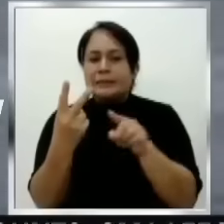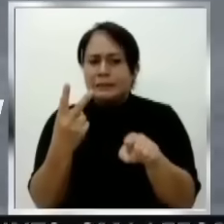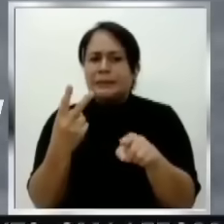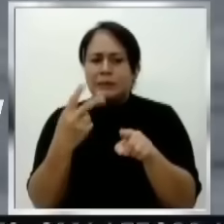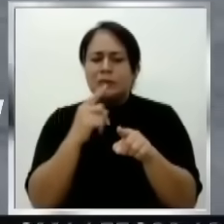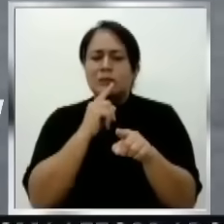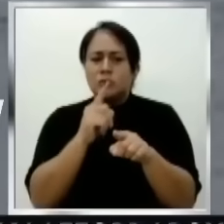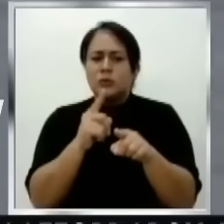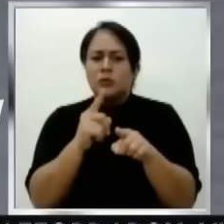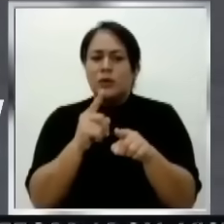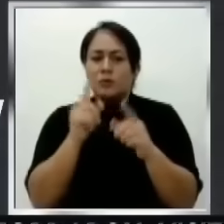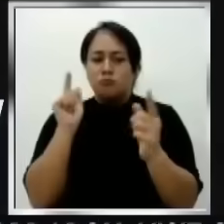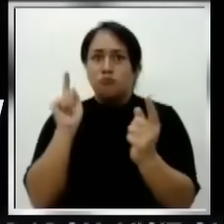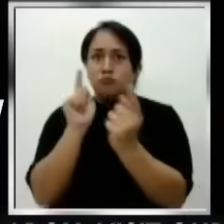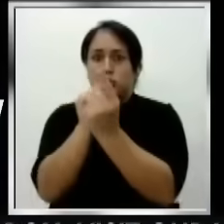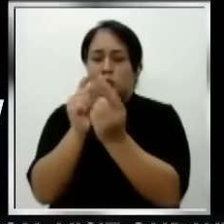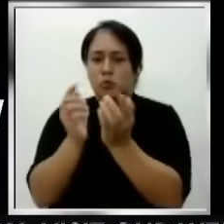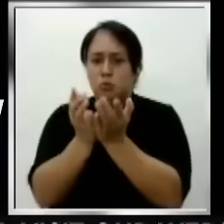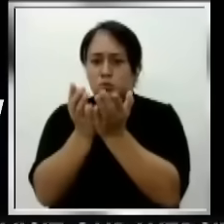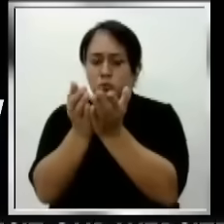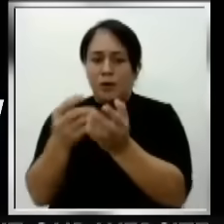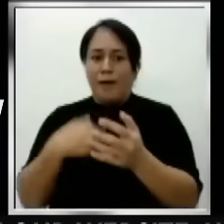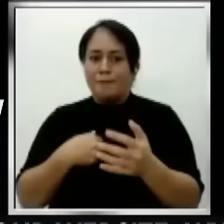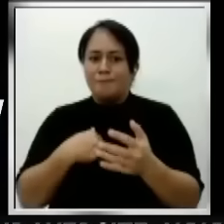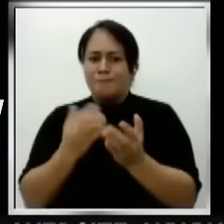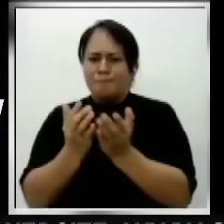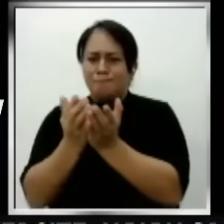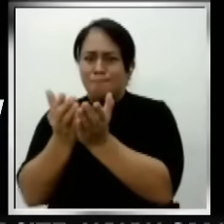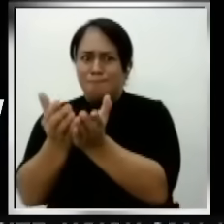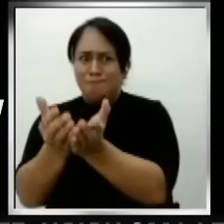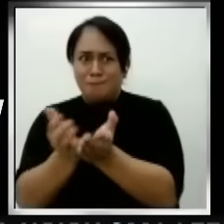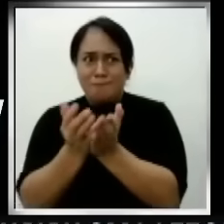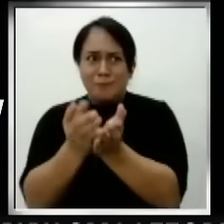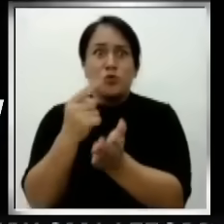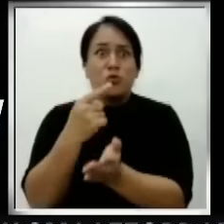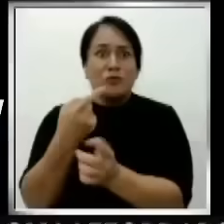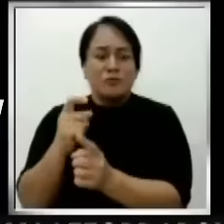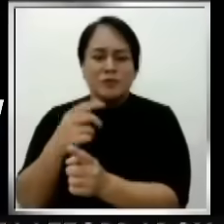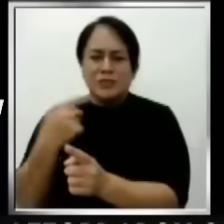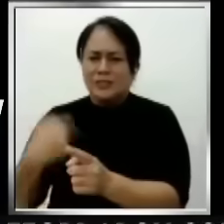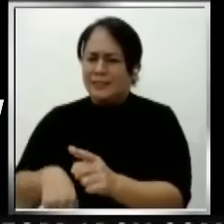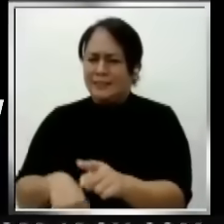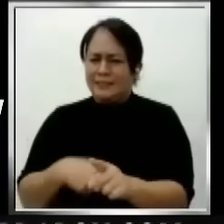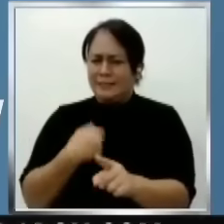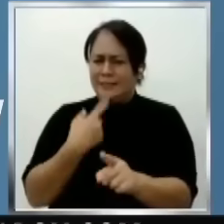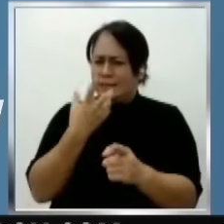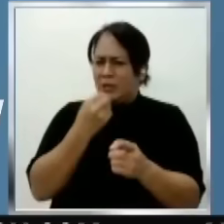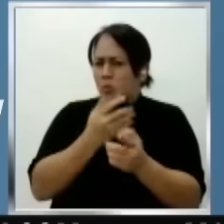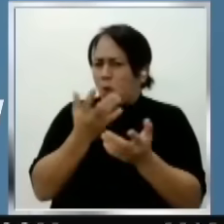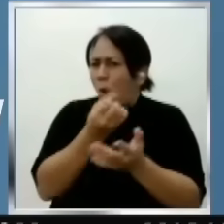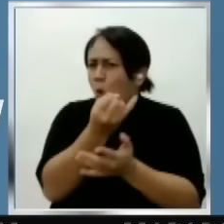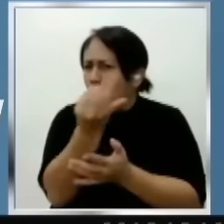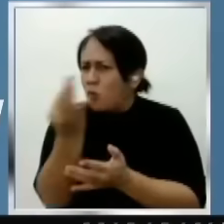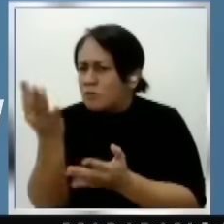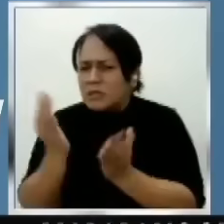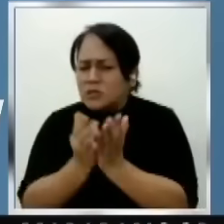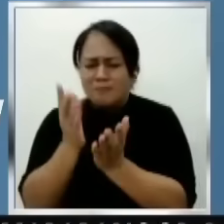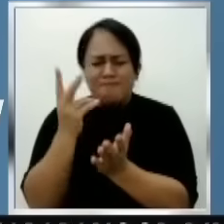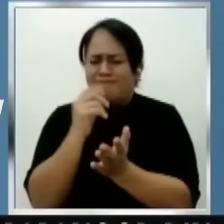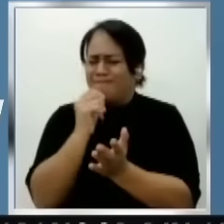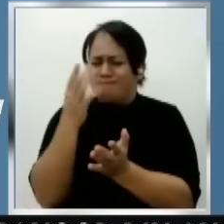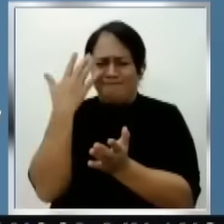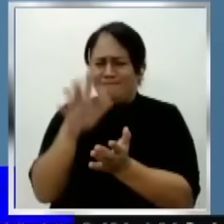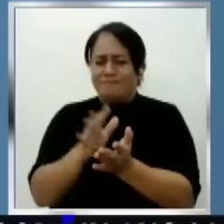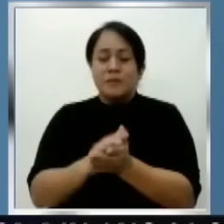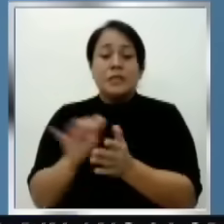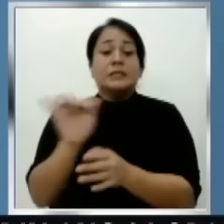mission ang pulutong ng puwersa ng China. Hindi nabanggit ng source ang eksaktong bilang nito. Yan din ang kwento sa mga tweet